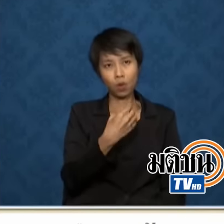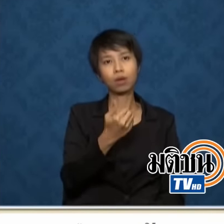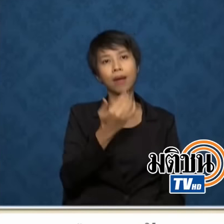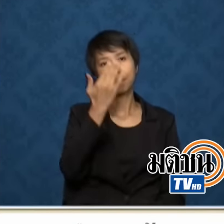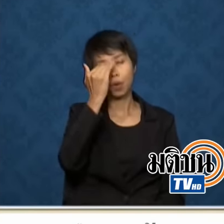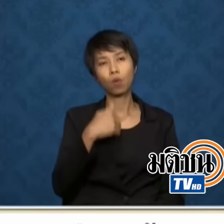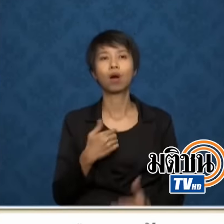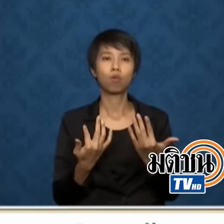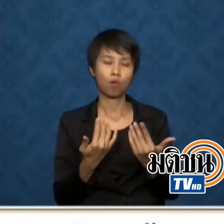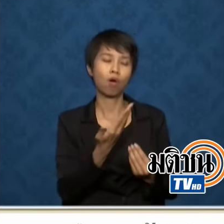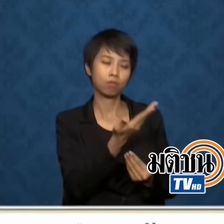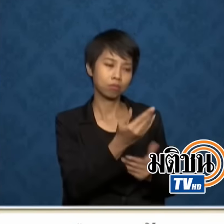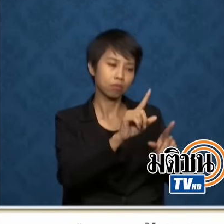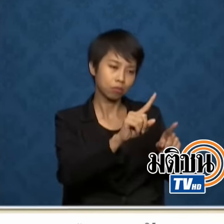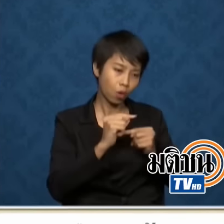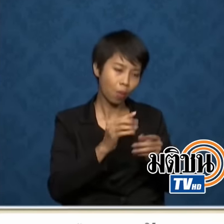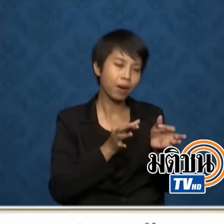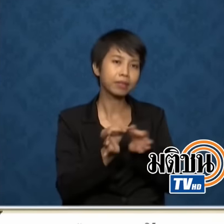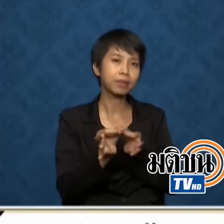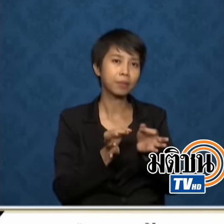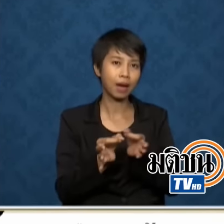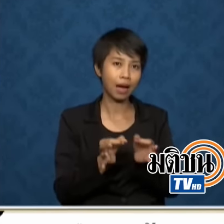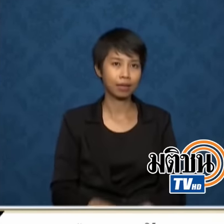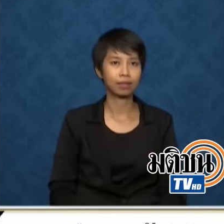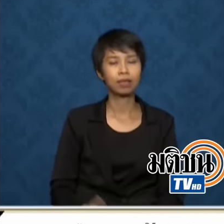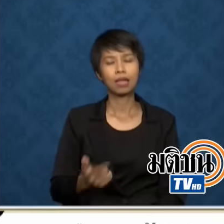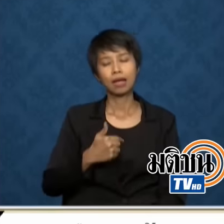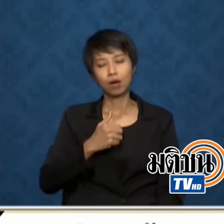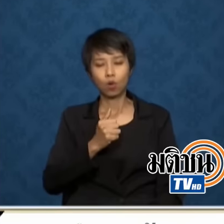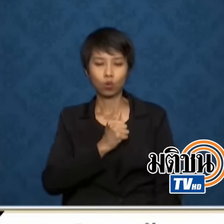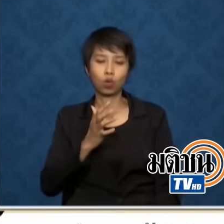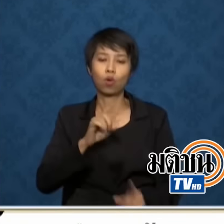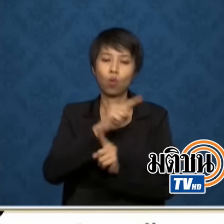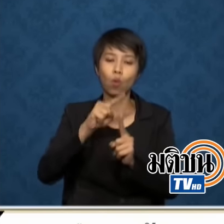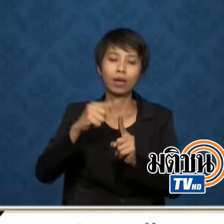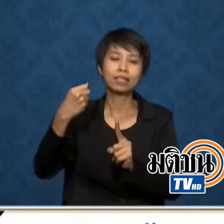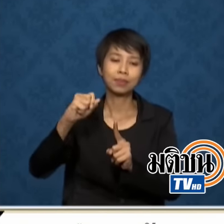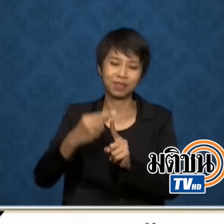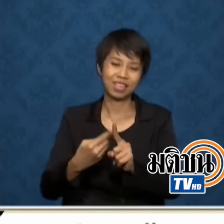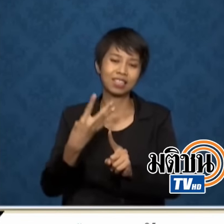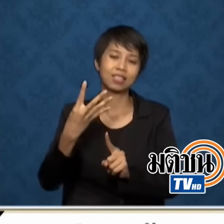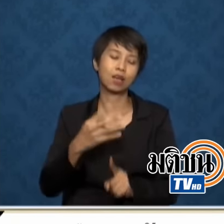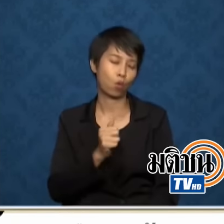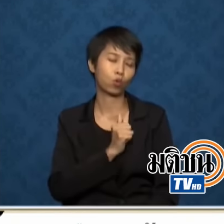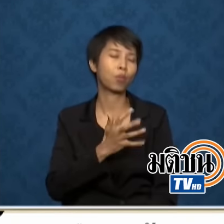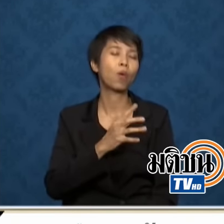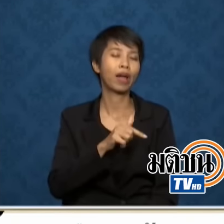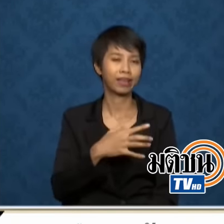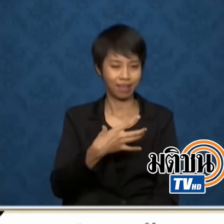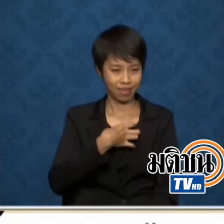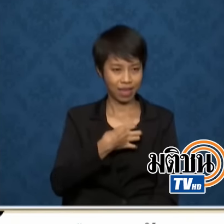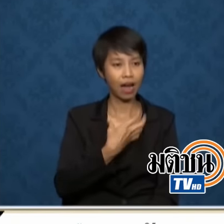ะว่าดิฉันก็รอให้ท่านชี้แจงนะคะจริงๆก็ใจร้อนทนถึง10เมษาไม่ไหวท่านบอกว่าท่านพร้อมชี้แจงก็สามารถที่